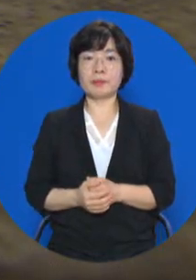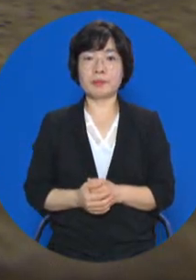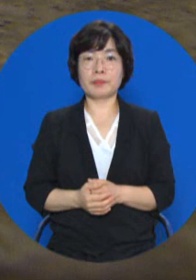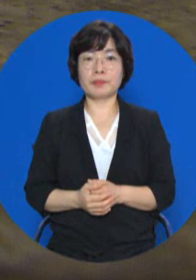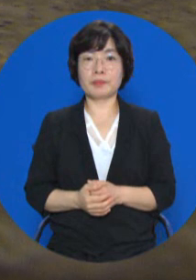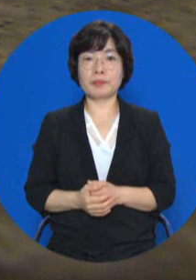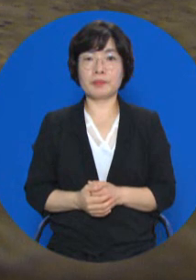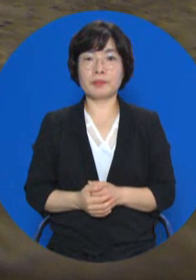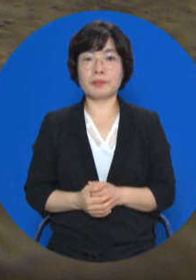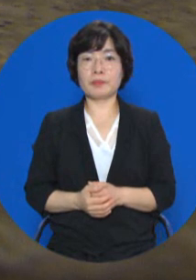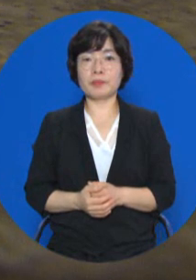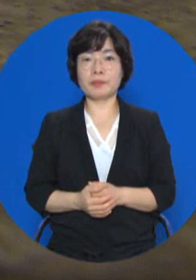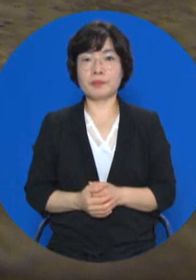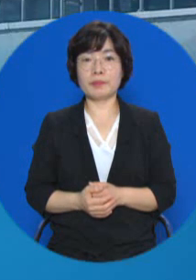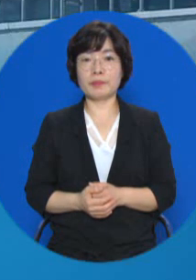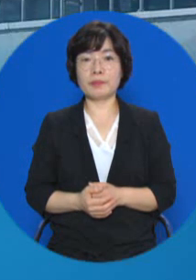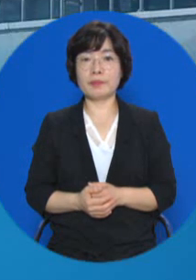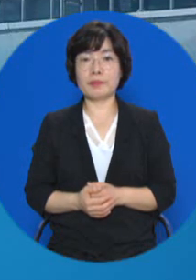뉴스 조희원입니다.